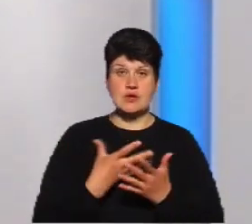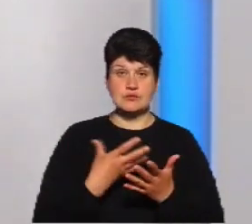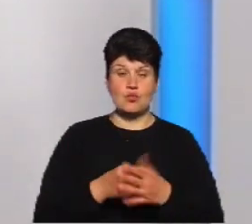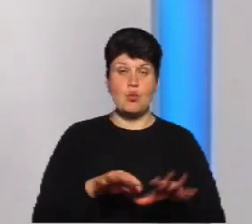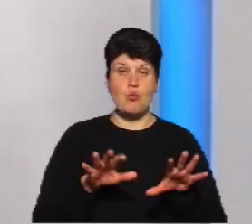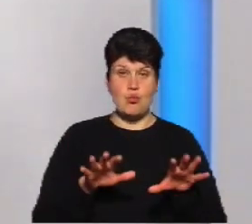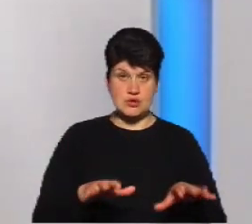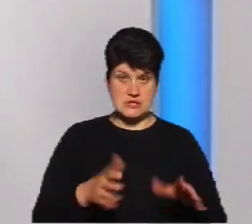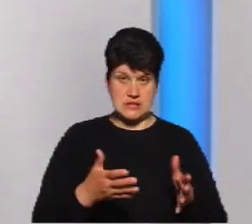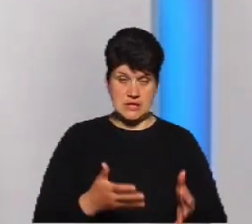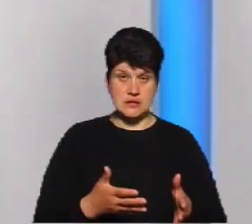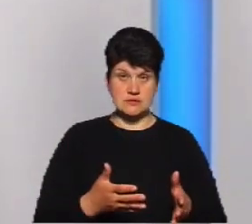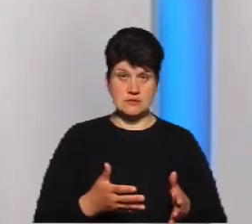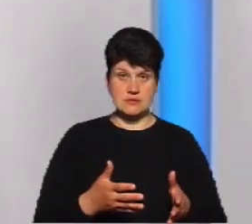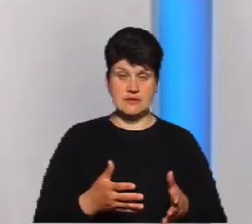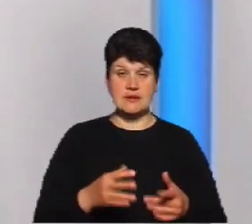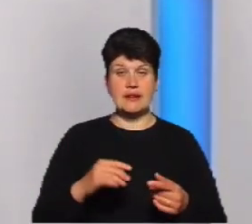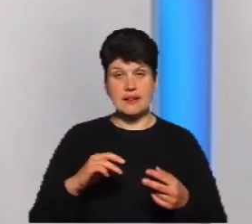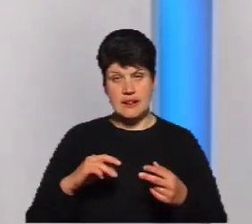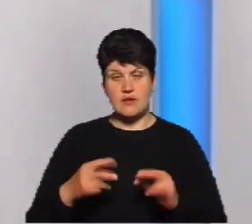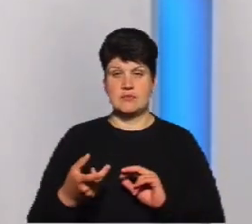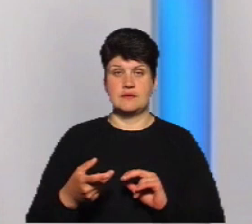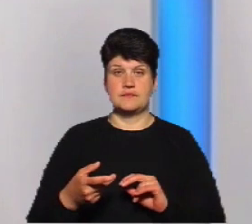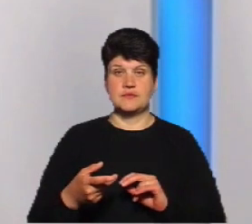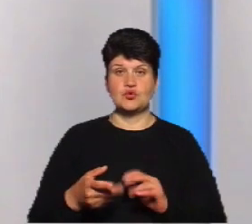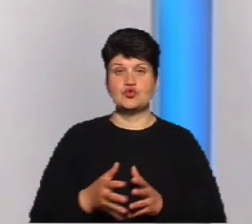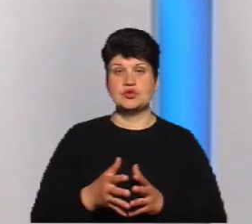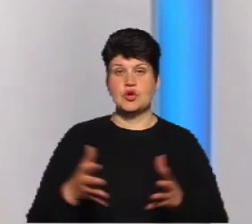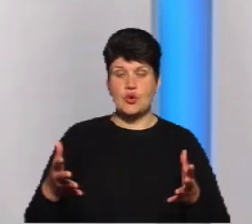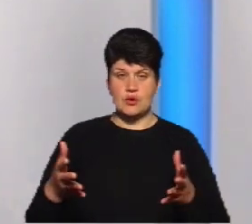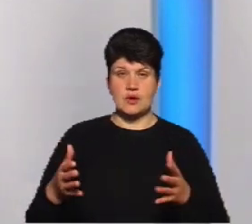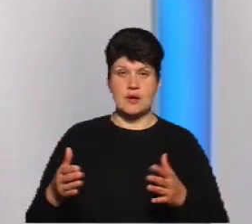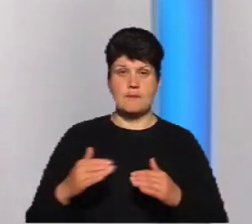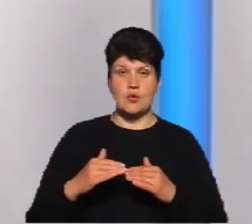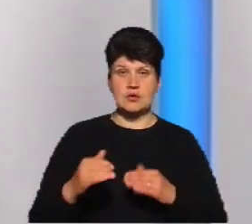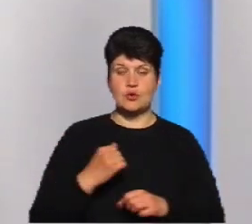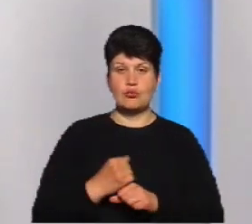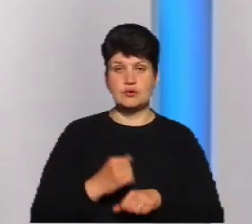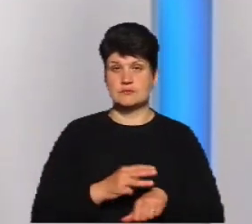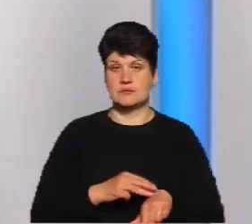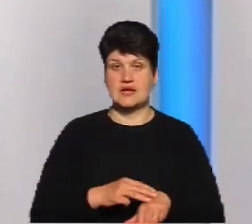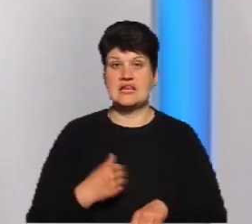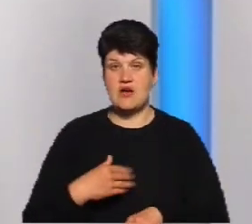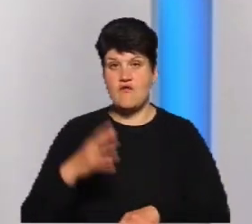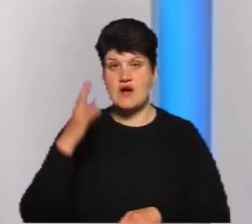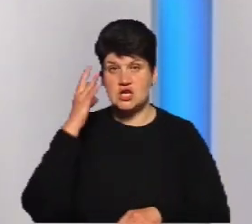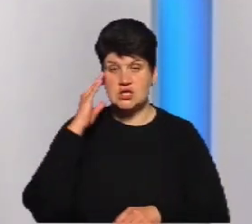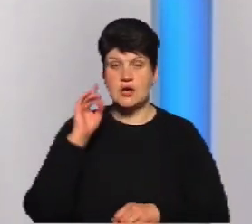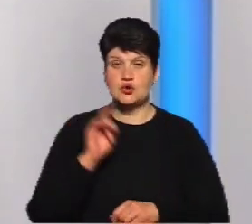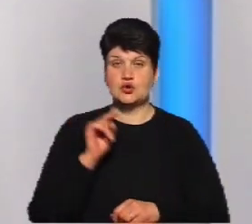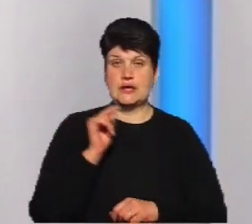і навпаки все одно. Мені здається, що тут широке поле для роботи правоохоронних органів. Безумовно, я вважаю, що там